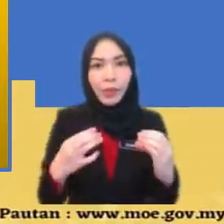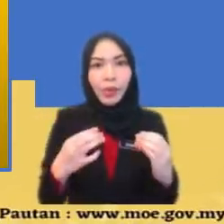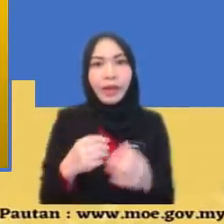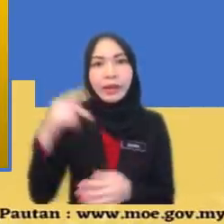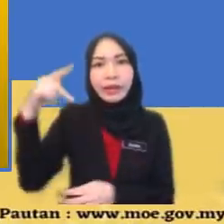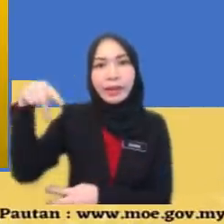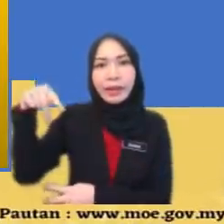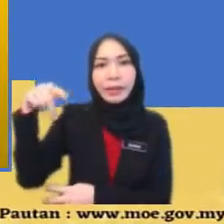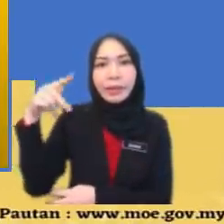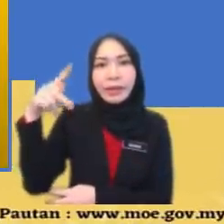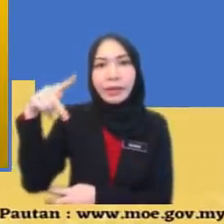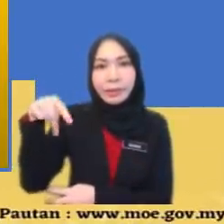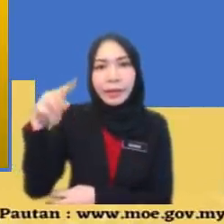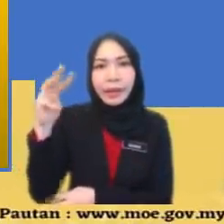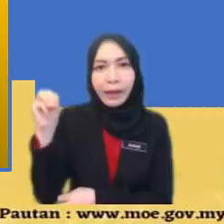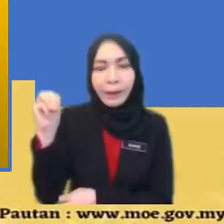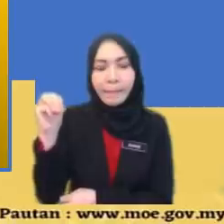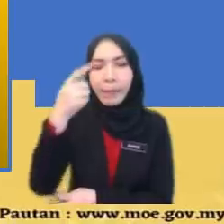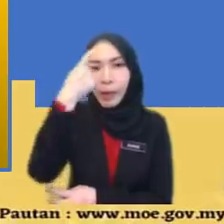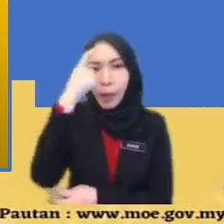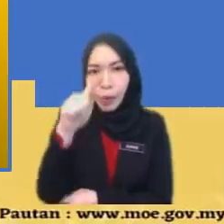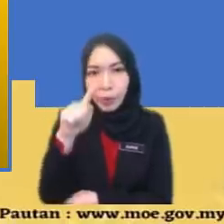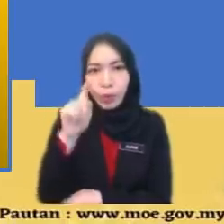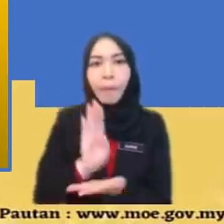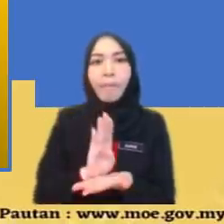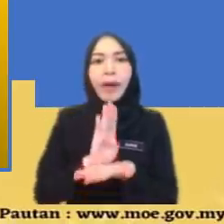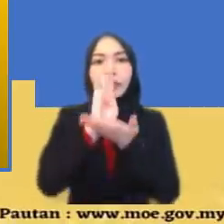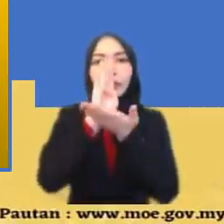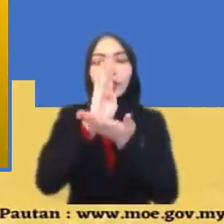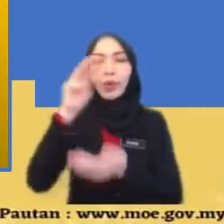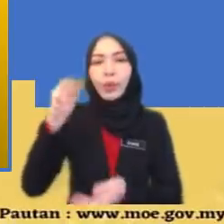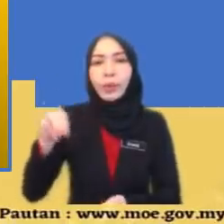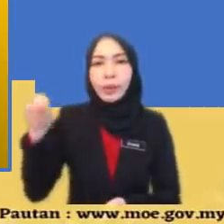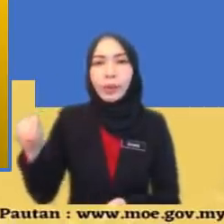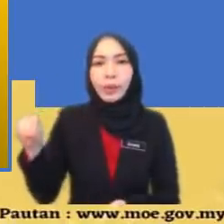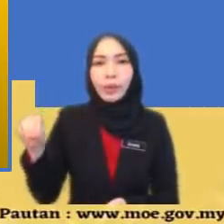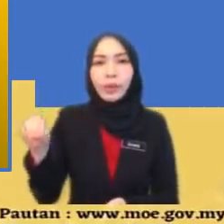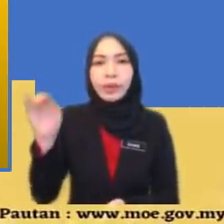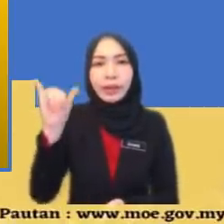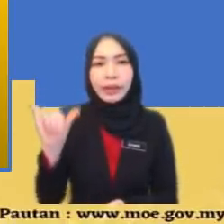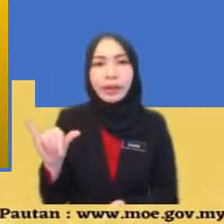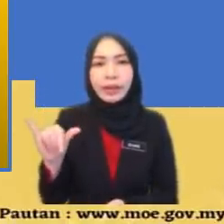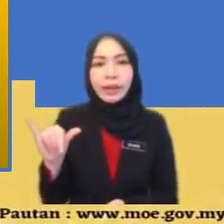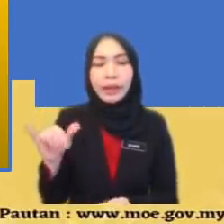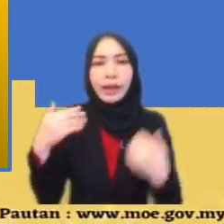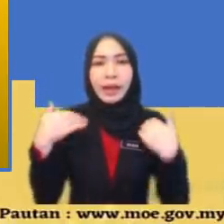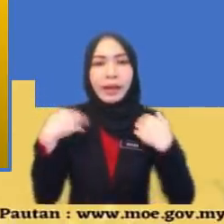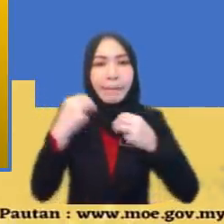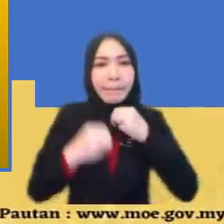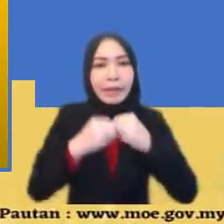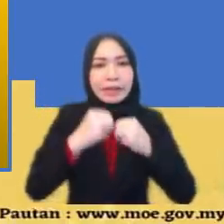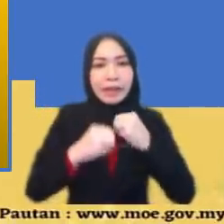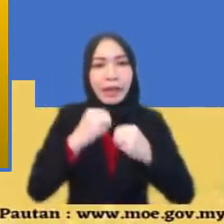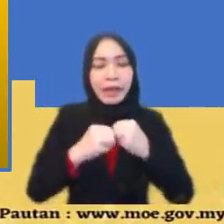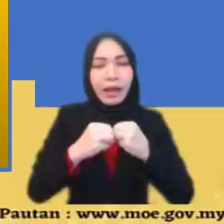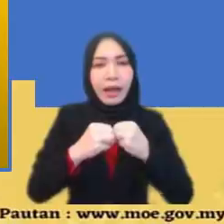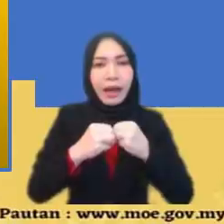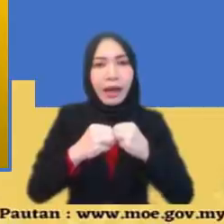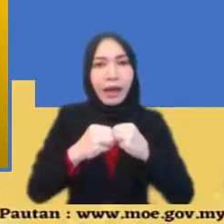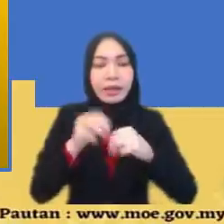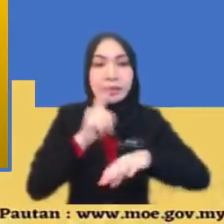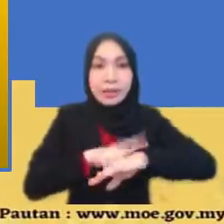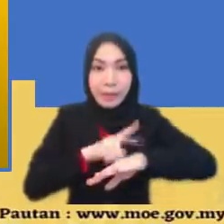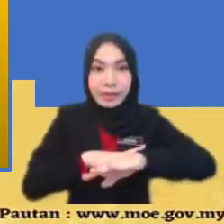menangani pembelajaran murid-murid yang terkesan khususnya Semar sebelah punya pen demi komik 19 di negara ini